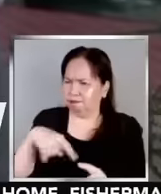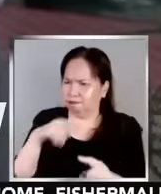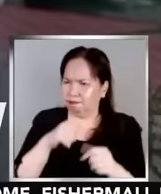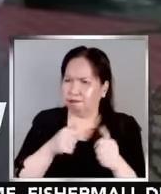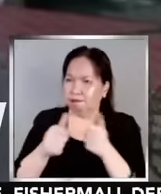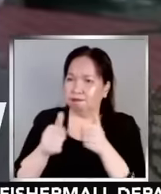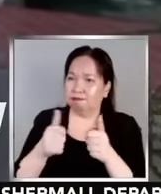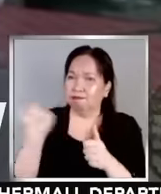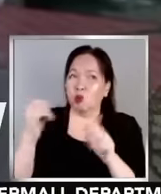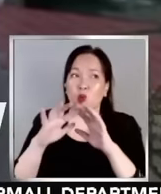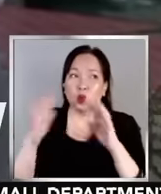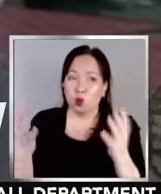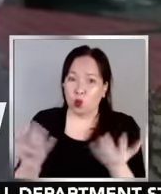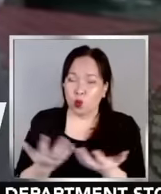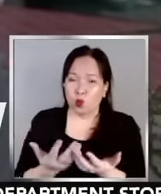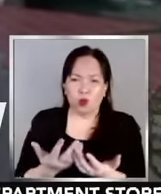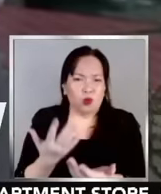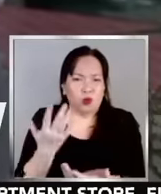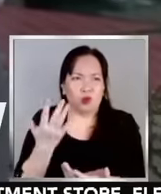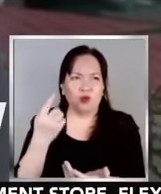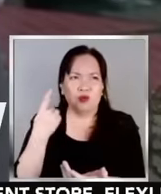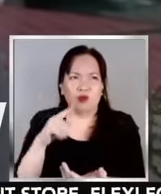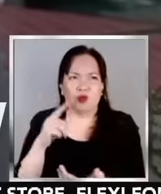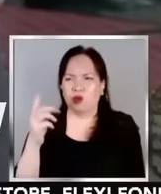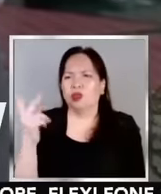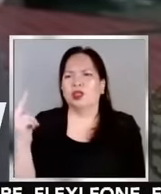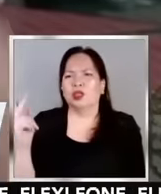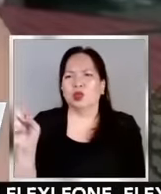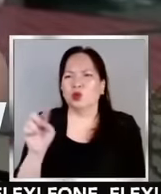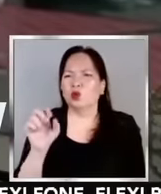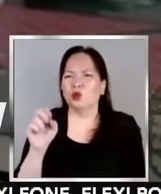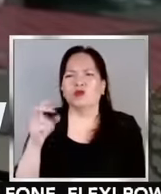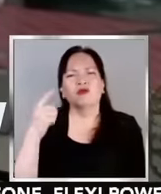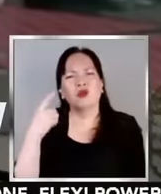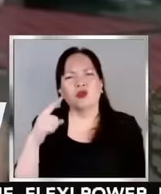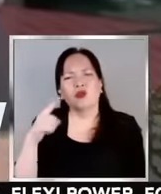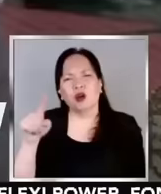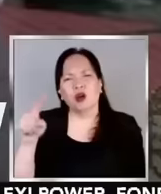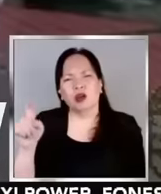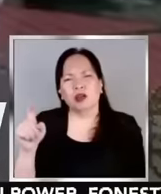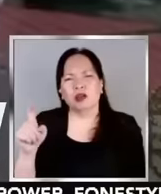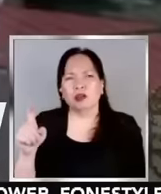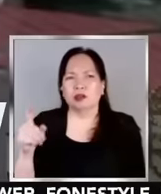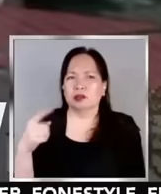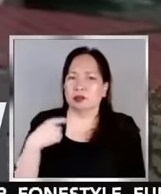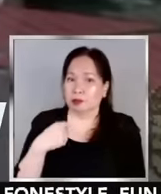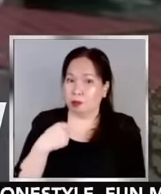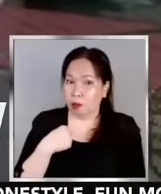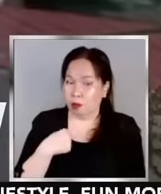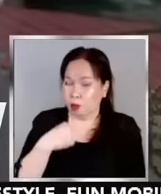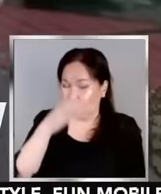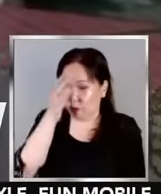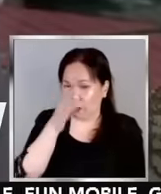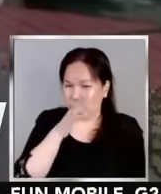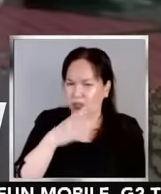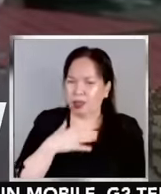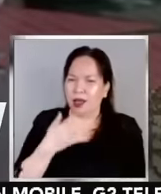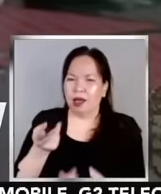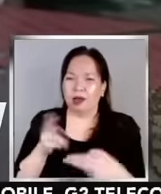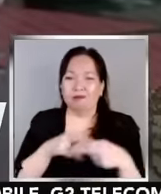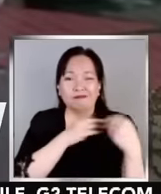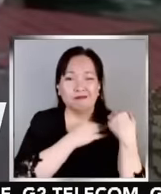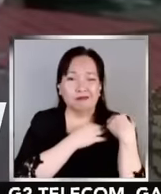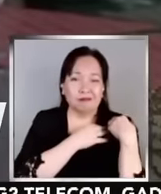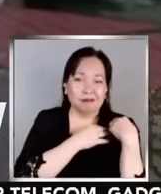ine-encourage So Anong use ng k212 sa akin pa bilang magulang dagdag Burden yan eh sa oras